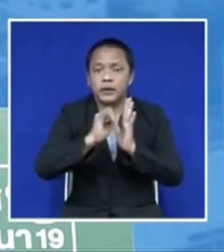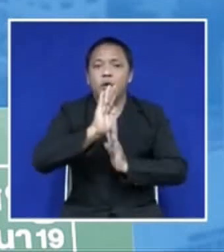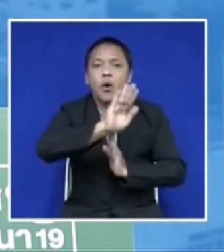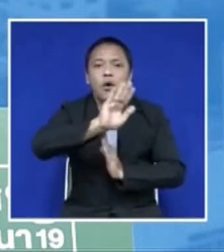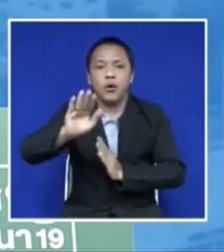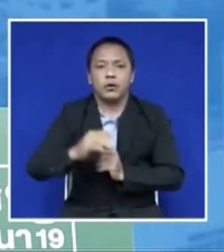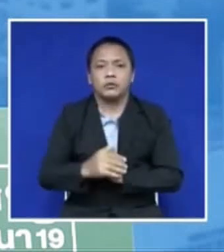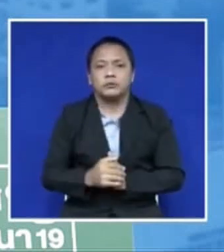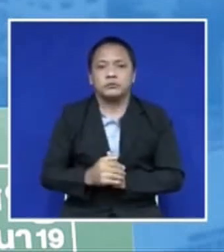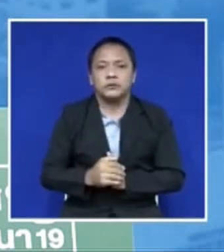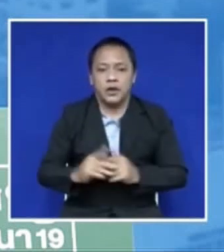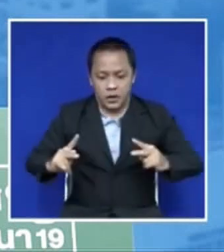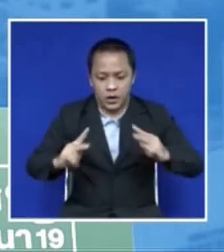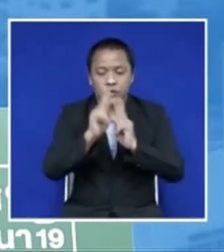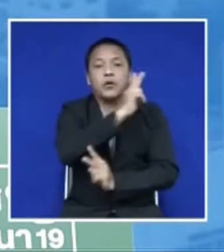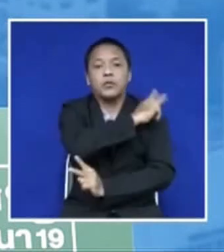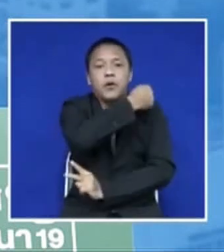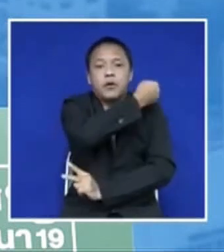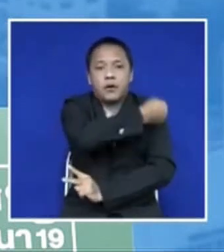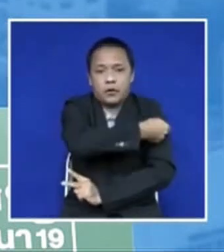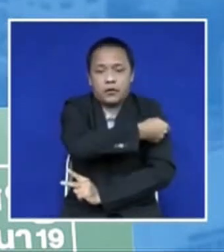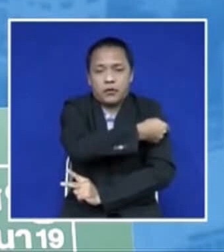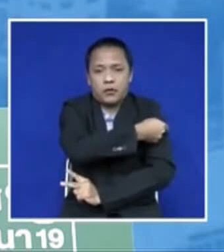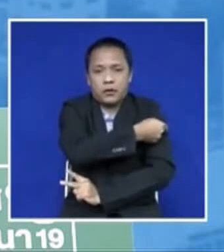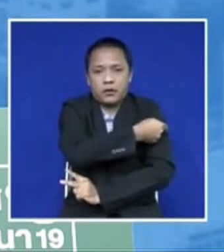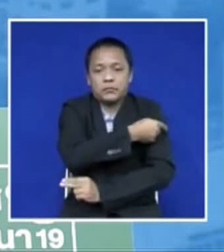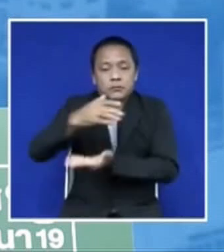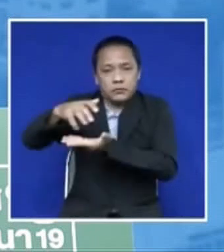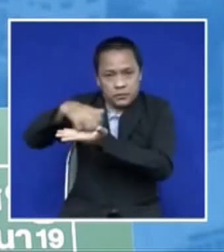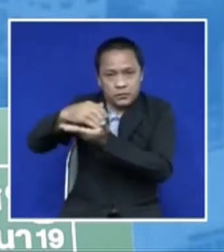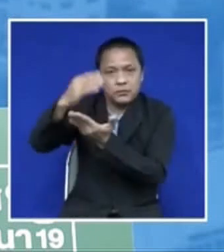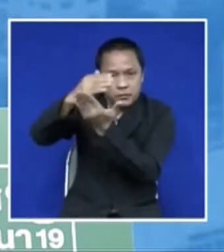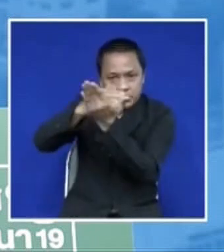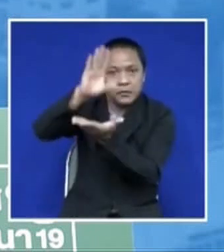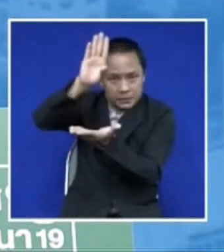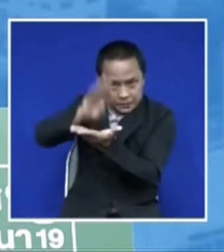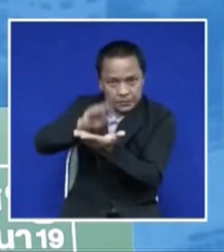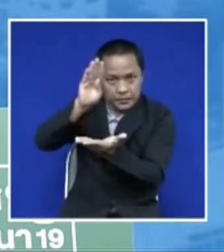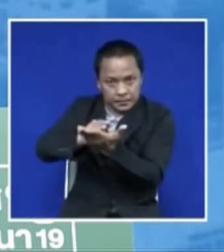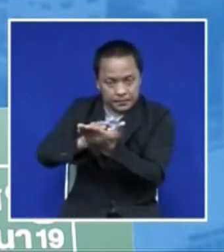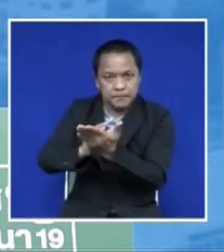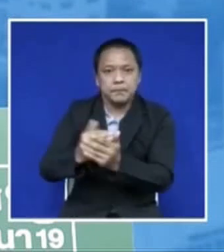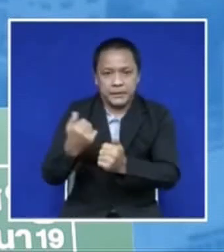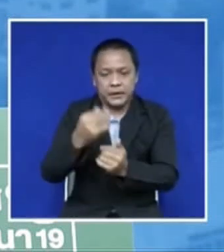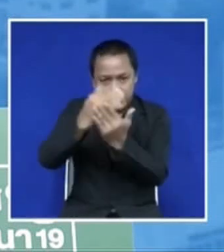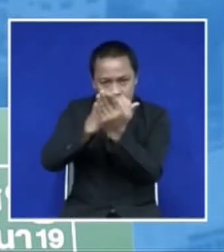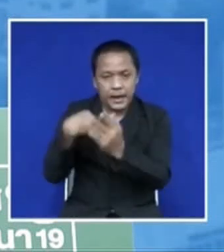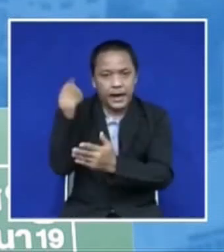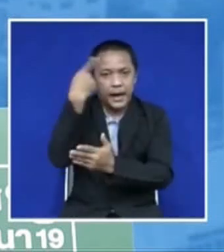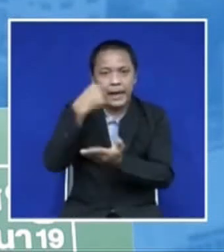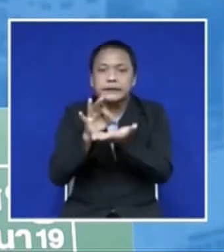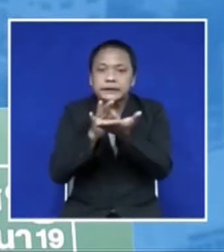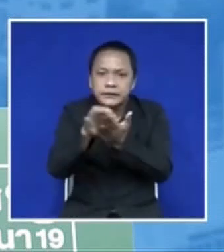รับผิดชอบในทุกพื้นที่ที่ 6ตรวจสอบยกระดับการป้องกันควบคุมเลยสถานพยาบาลทุกครั้งนะครับขณะที่คุณหมอโอภาสการย์กวิน